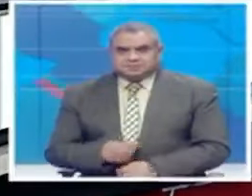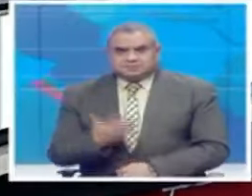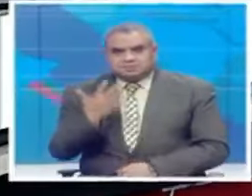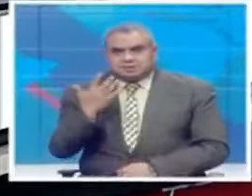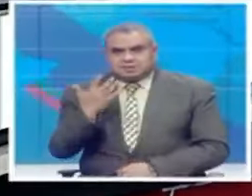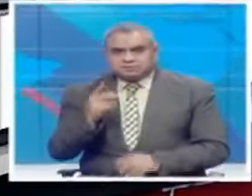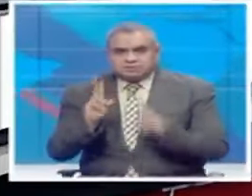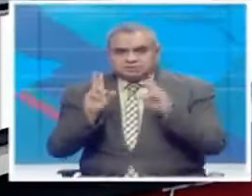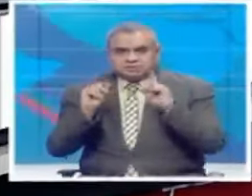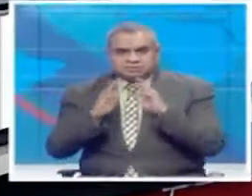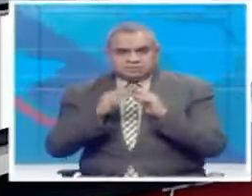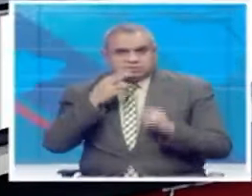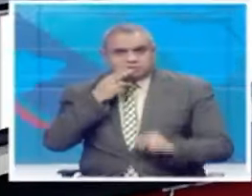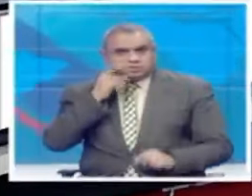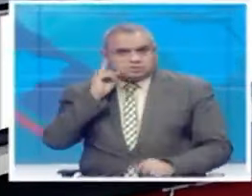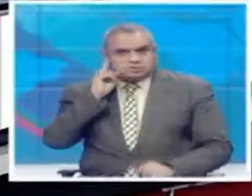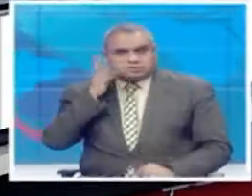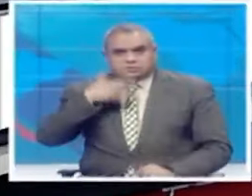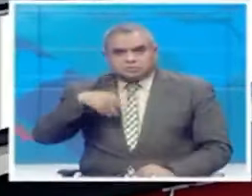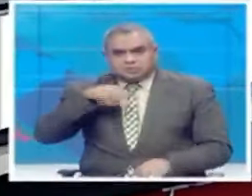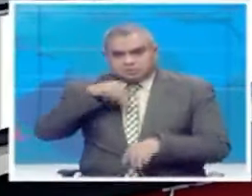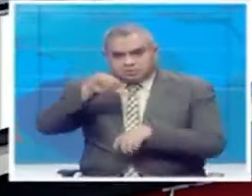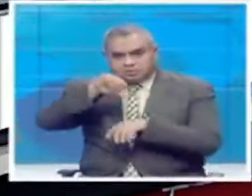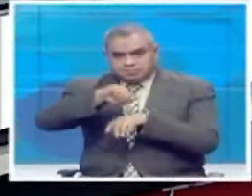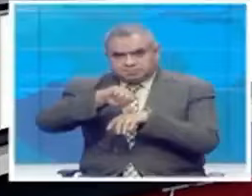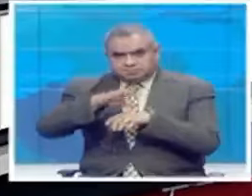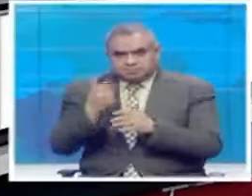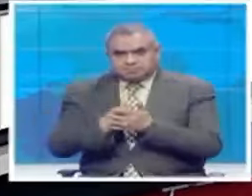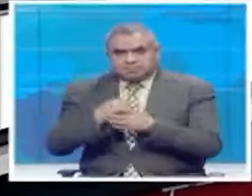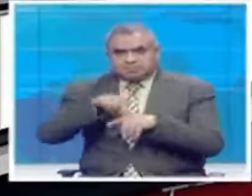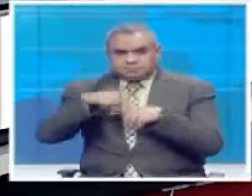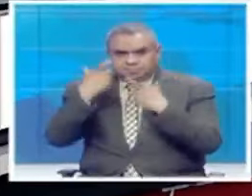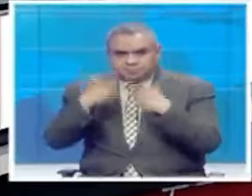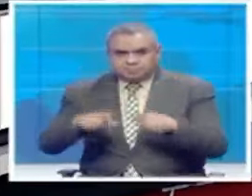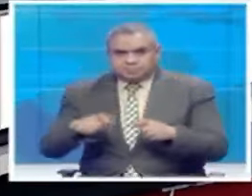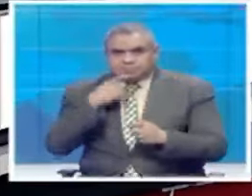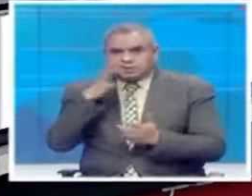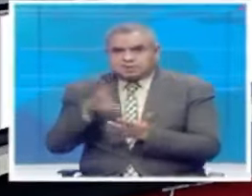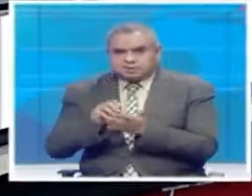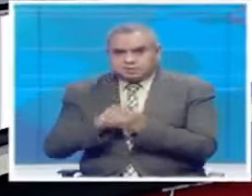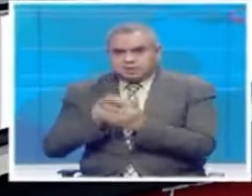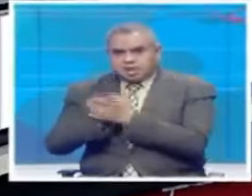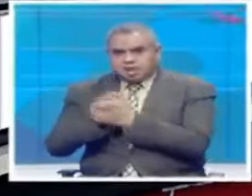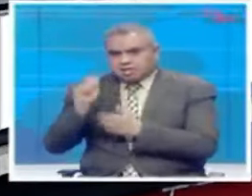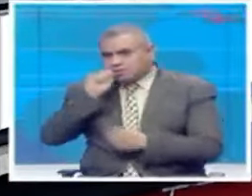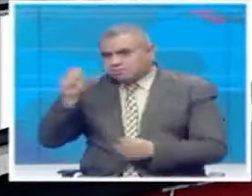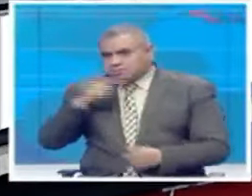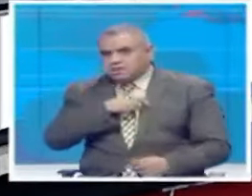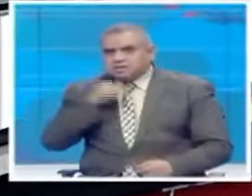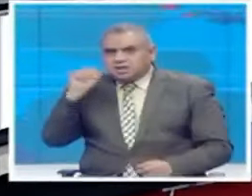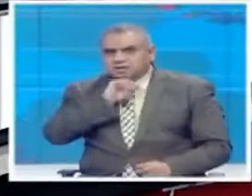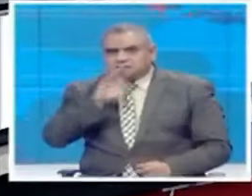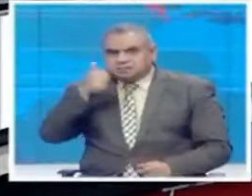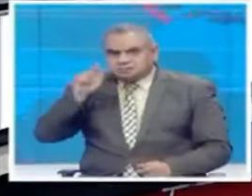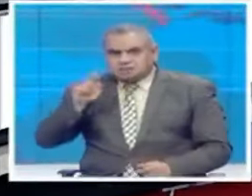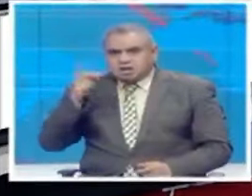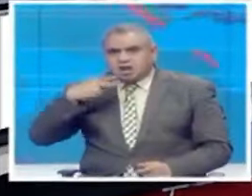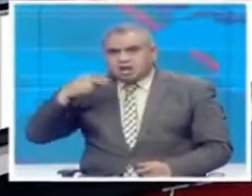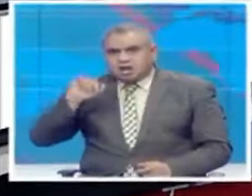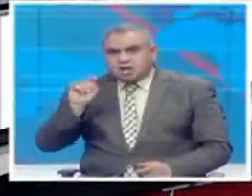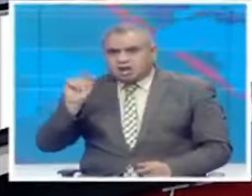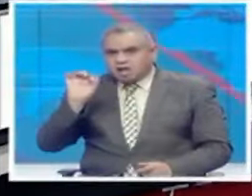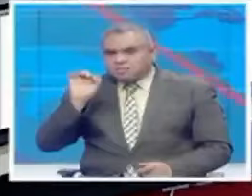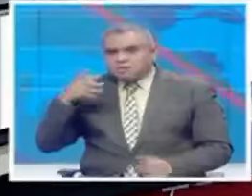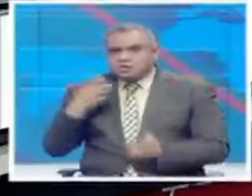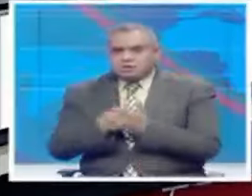الخامسة من التلفزيون المصري. السيدة وسادة في كل مكان، مرحبا بكم ومرحبا بك زميلتي سارة. مرحبا بك عمرو، أهلا